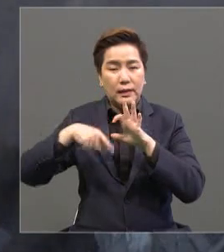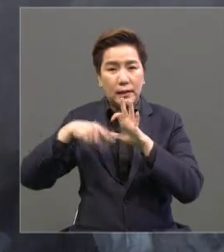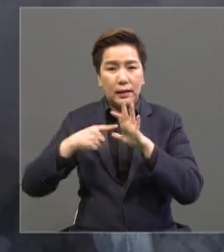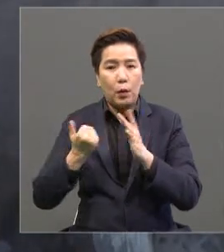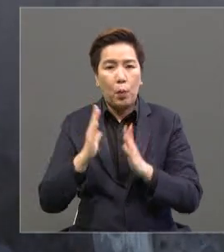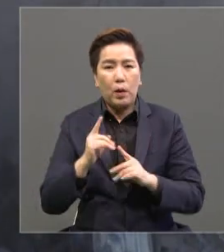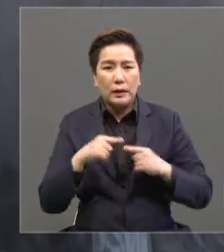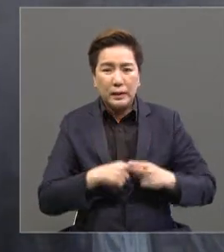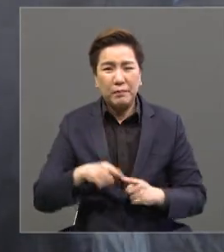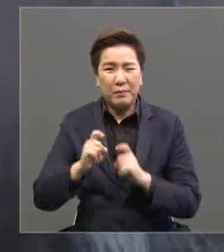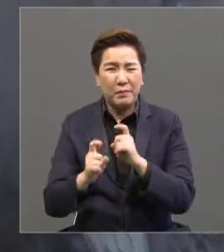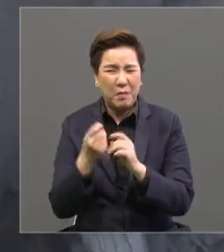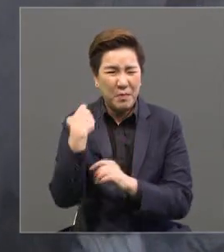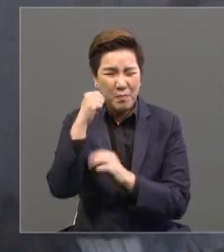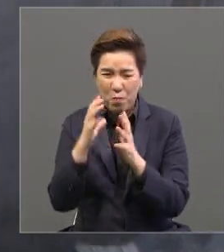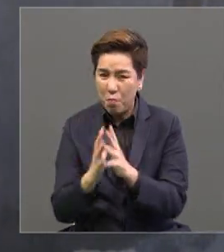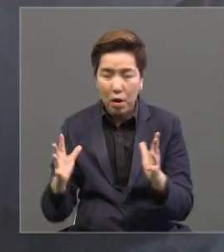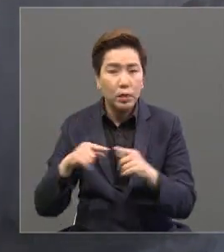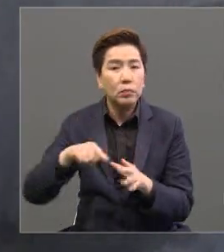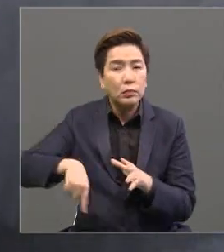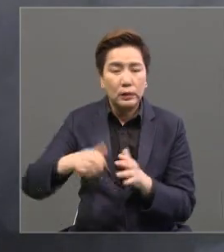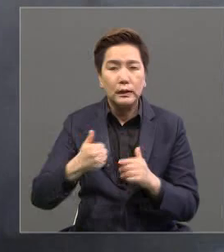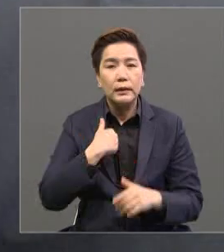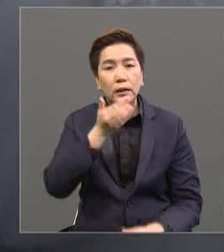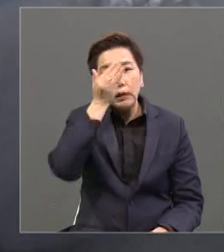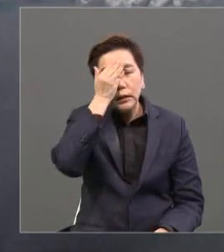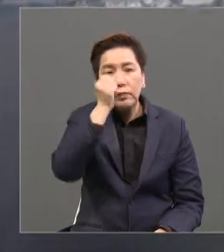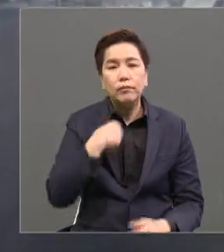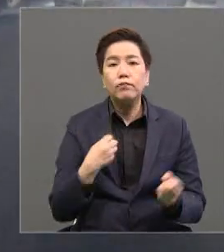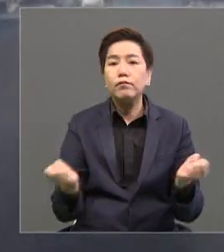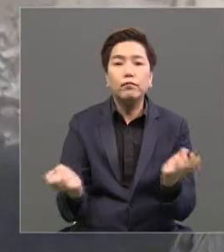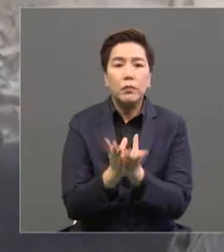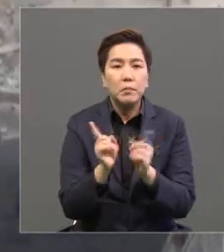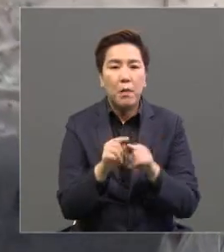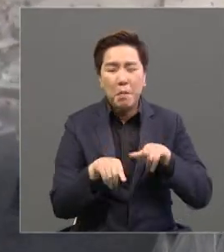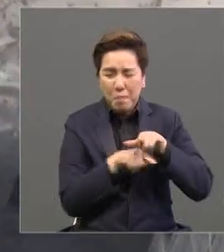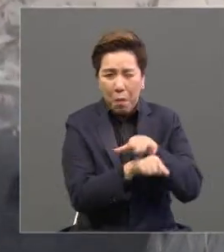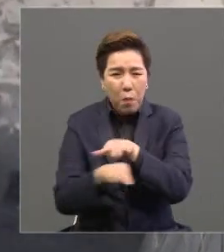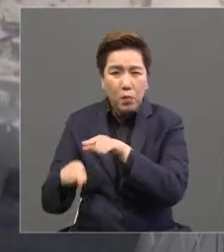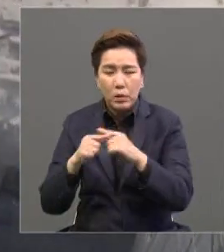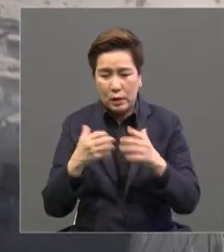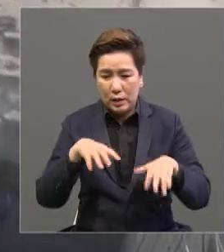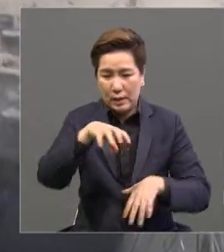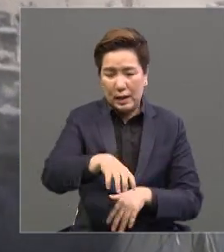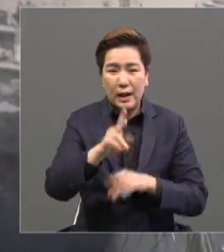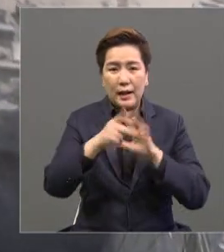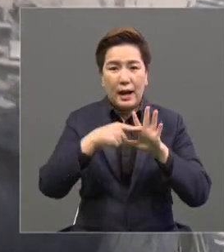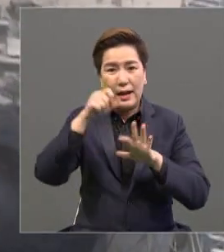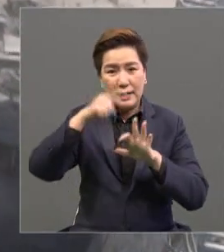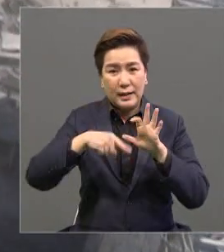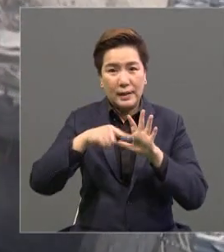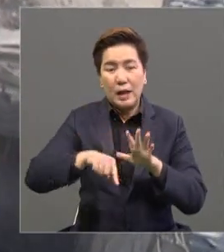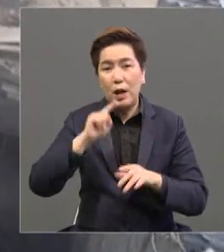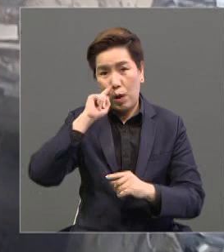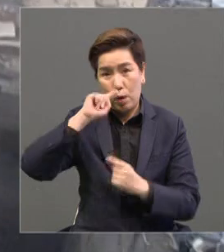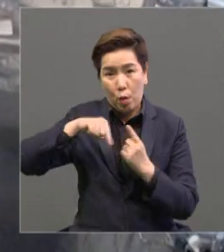ผู้เสียชีวิตและบาดเจ็บนับ 10คนขณะที่อิสราเอลก็โต้กลับด้วยการปูพรหมถล่มเขตฉนวนกาซ่ารอบใหม่หลัง